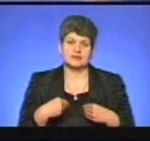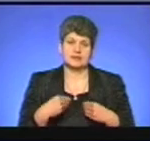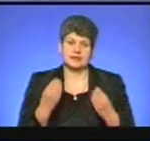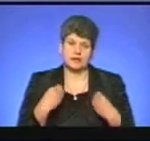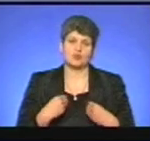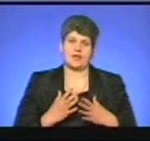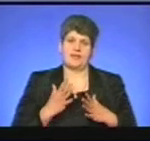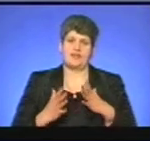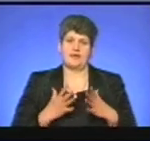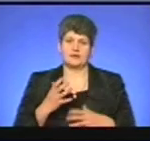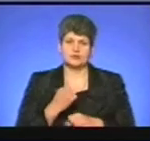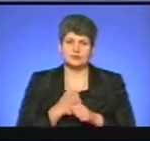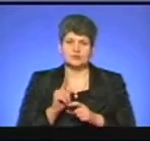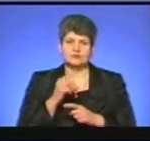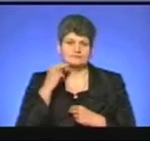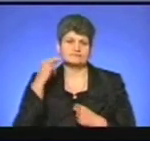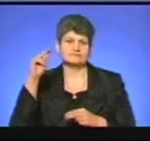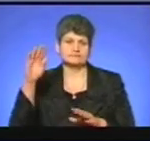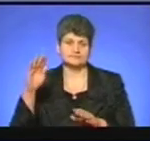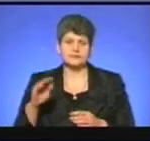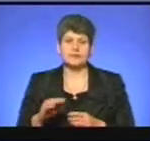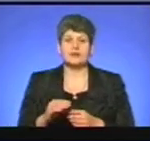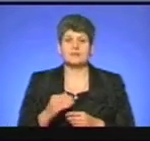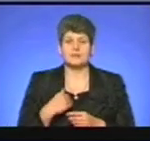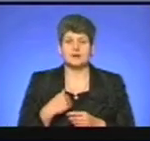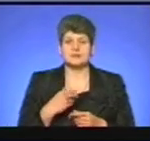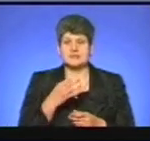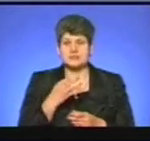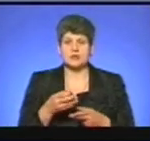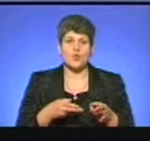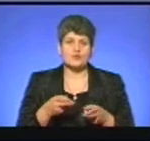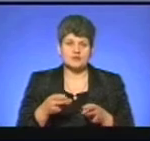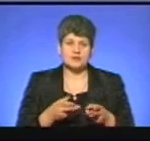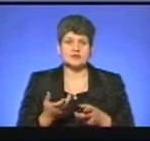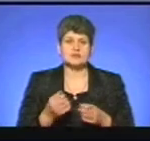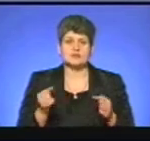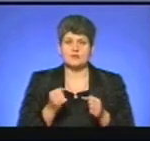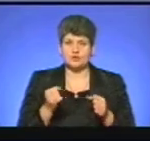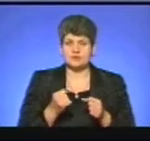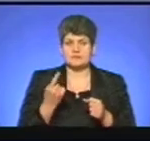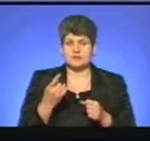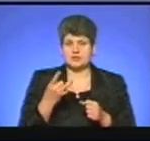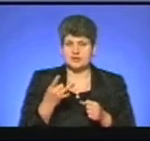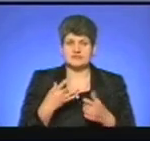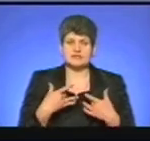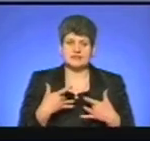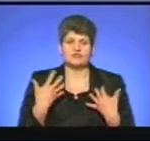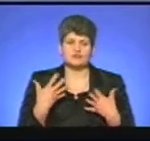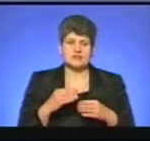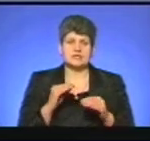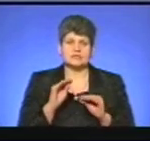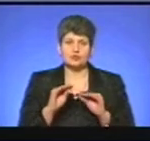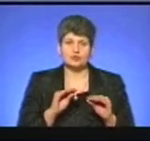їх кращими. Ну, я вже сказав, що ми ковзанка з заморозкою цього року, це в нас вперше, ми зараз сцену вже змонтували, і вона